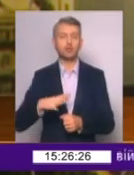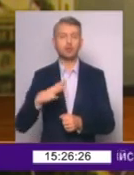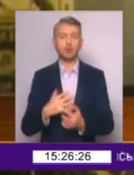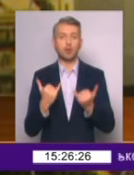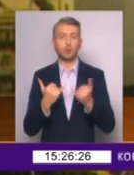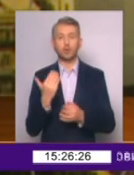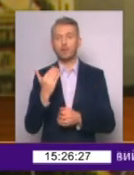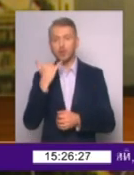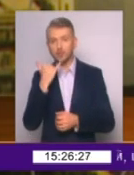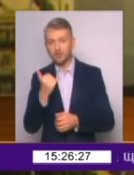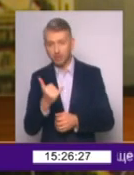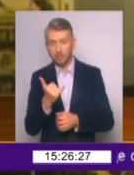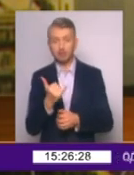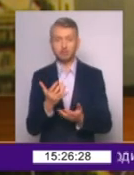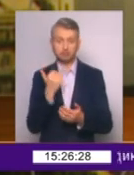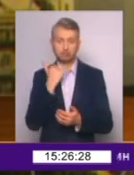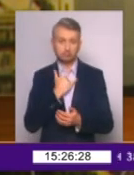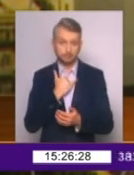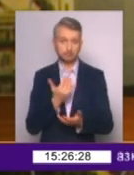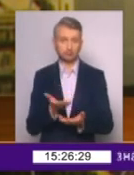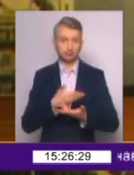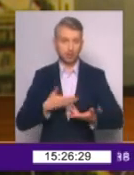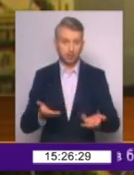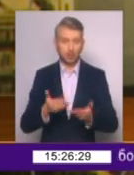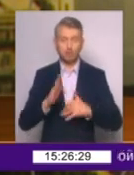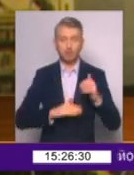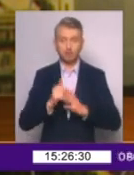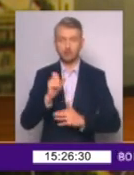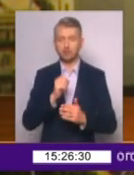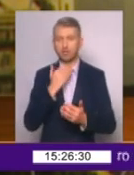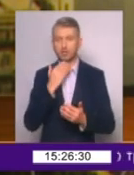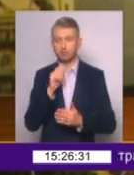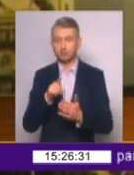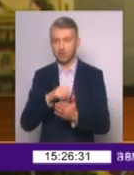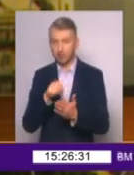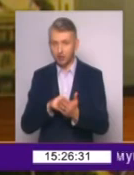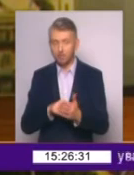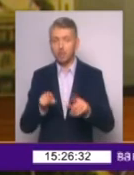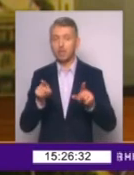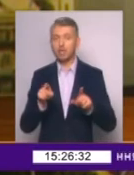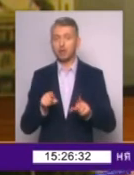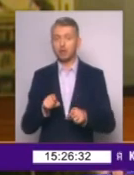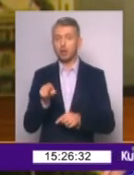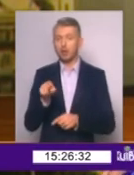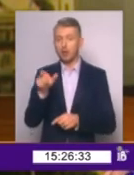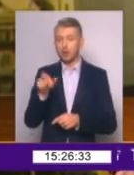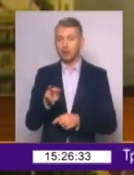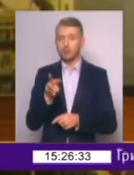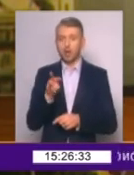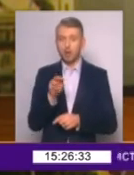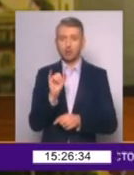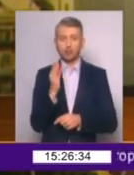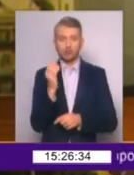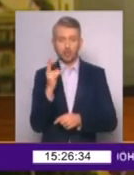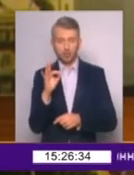ваші дзвінки. Будь ласка, долучайтеся активно з вашими практичними зверненнями. І також я нагадаю, що пан Михайло Іщенко є представником